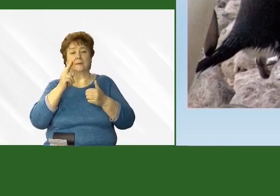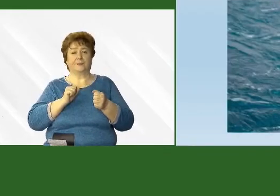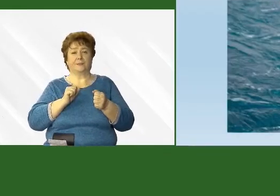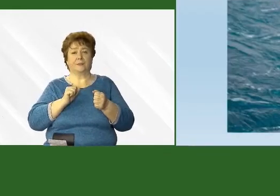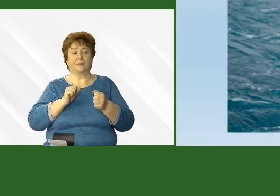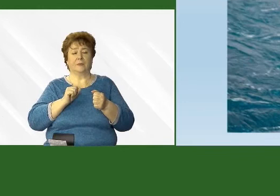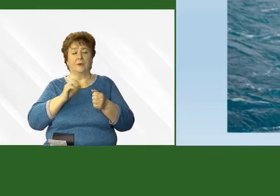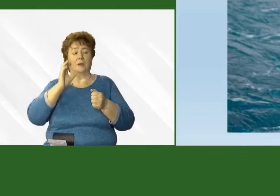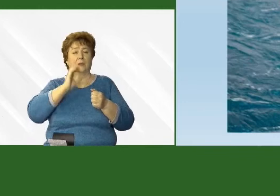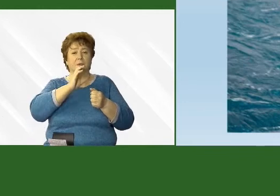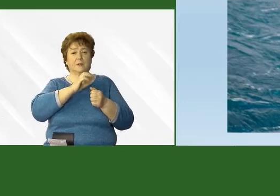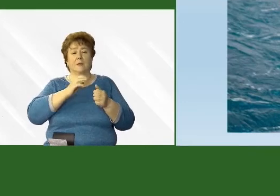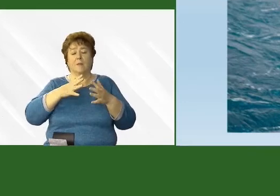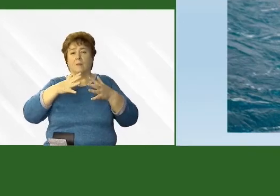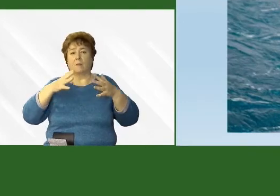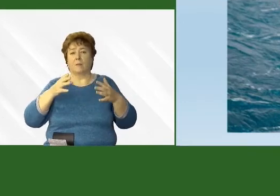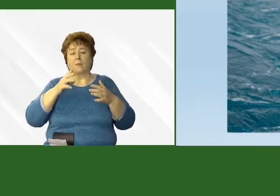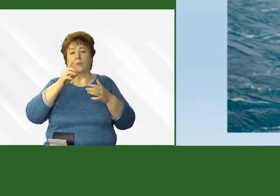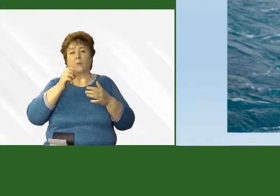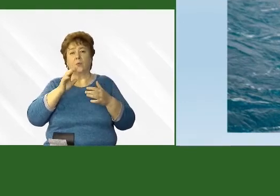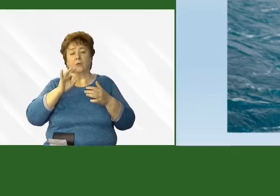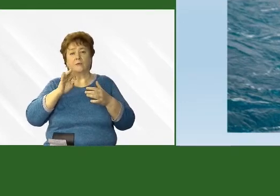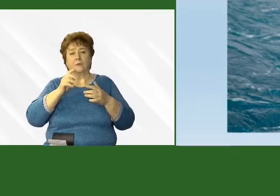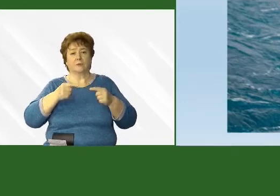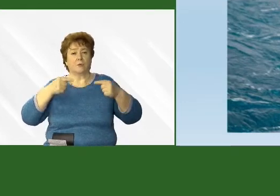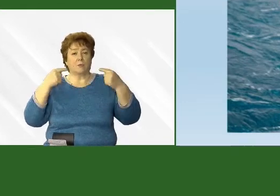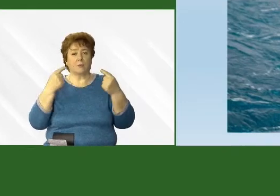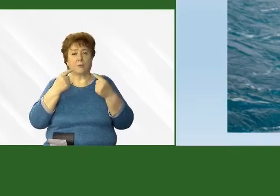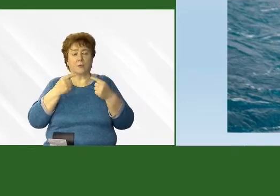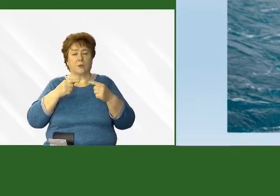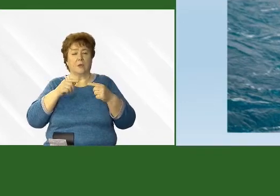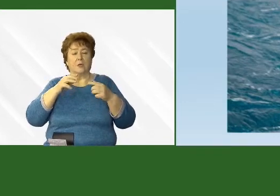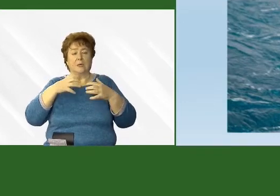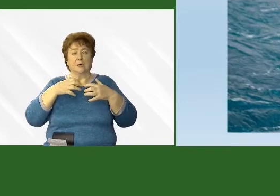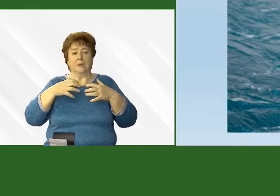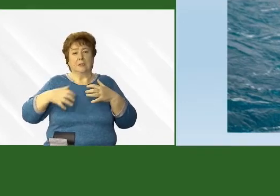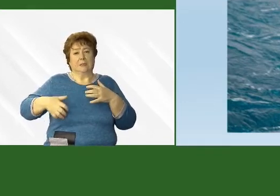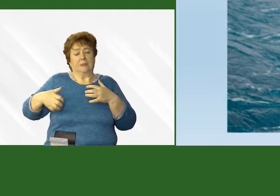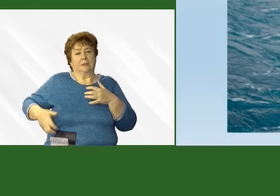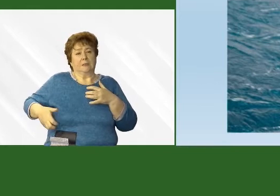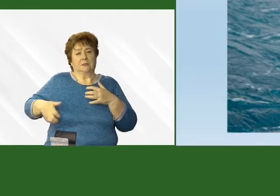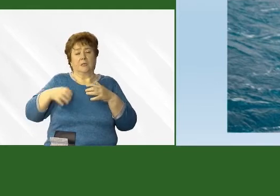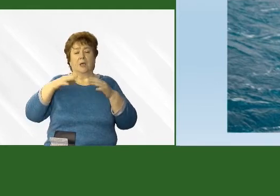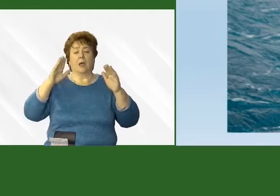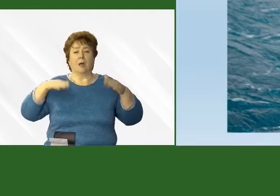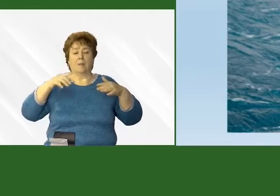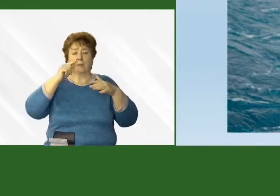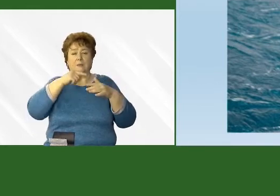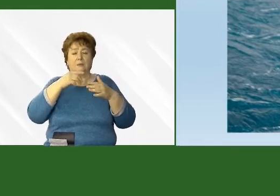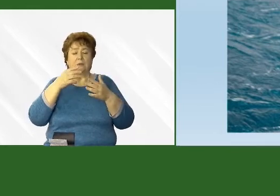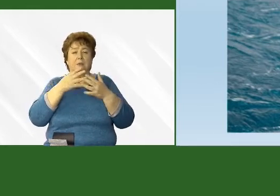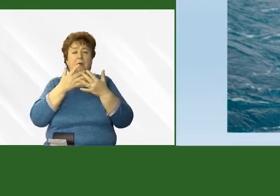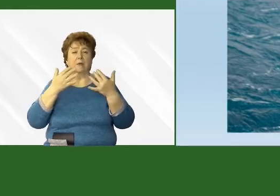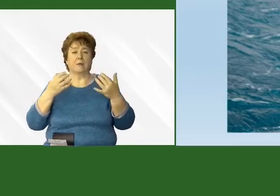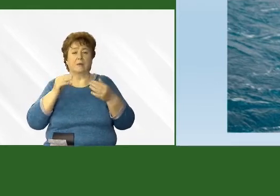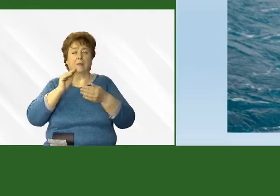лет. Северный гигантский буревестник. Очень крупная, хищная морская птица. Вид был впервые